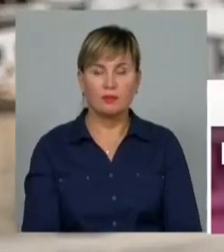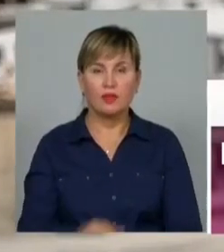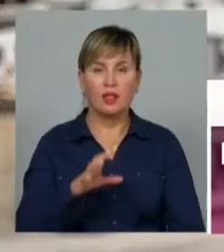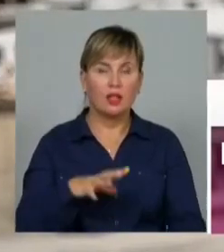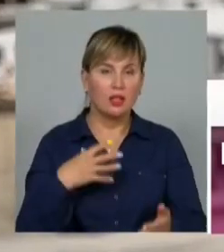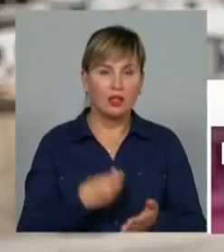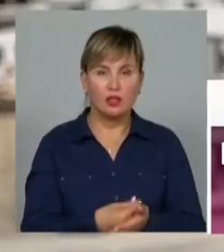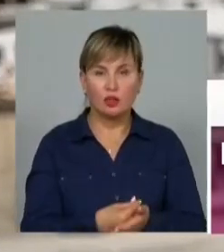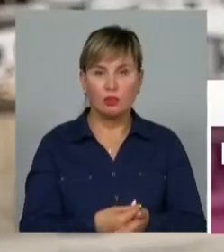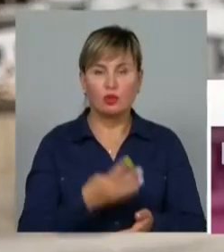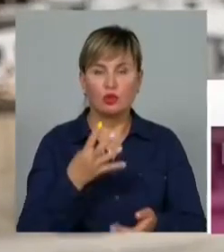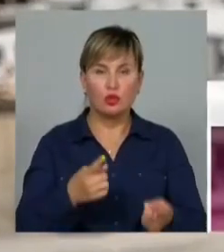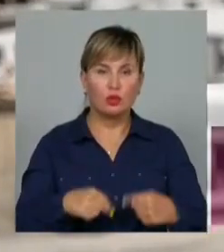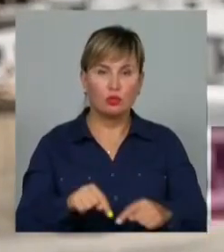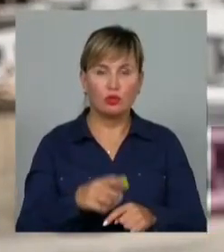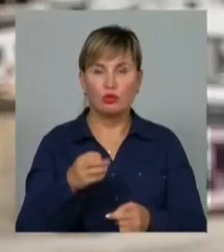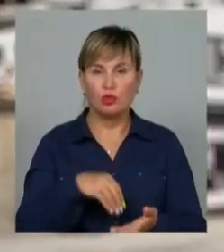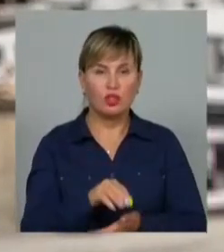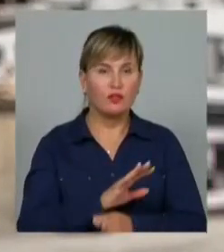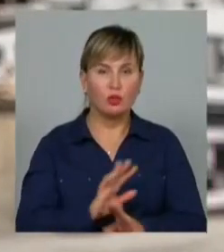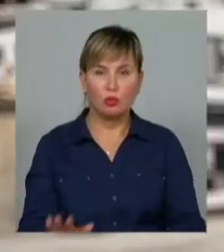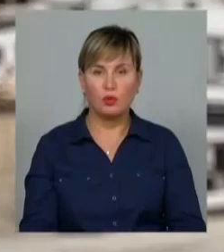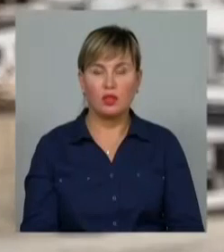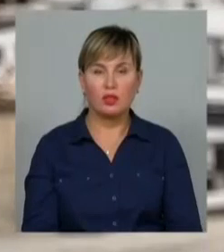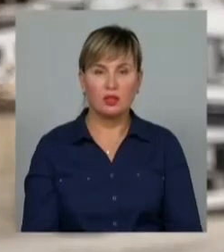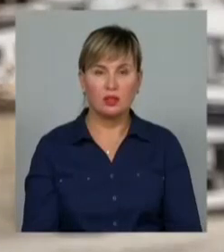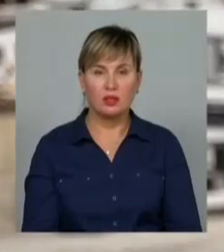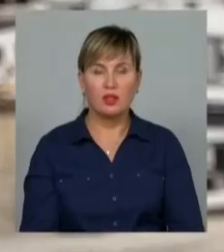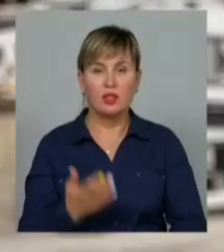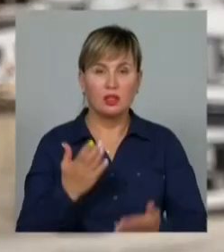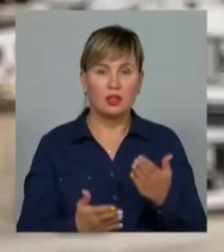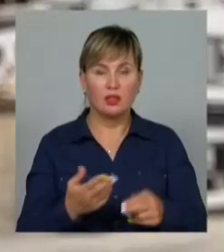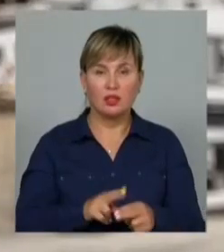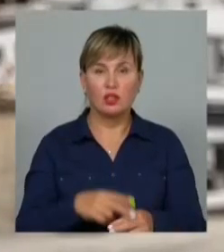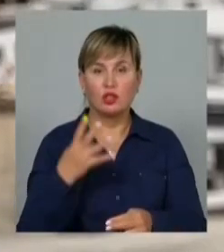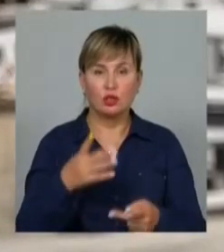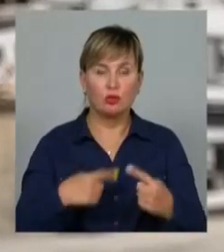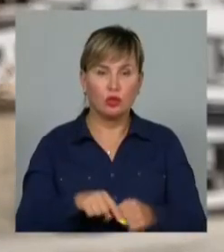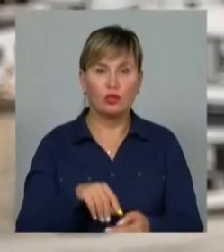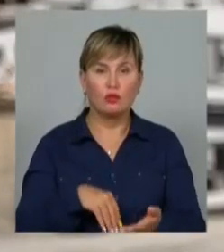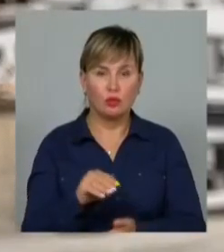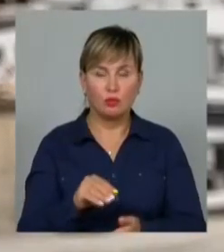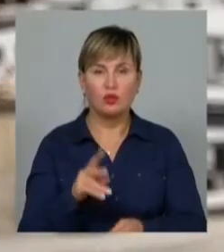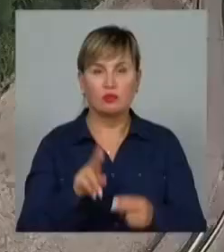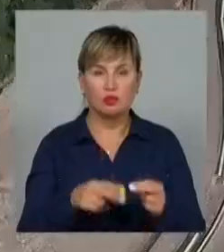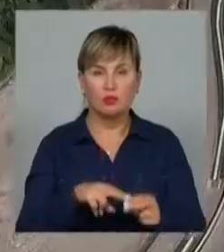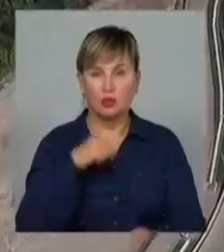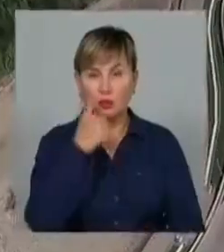пор 4 участка еще не выкуплены. Если эти 4 участка выкупят, то завершим в этом